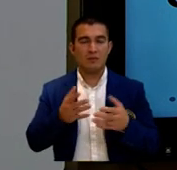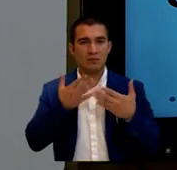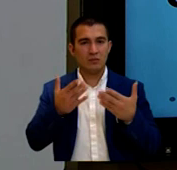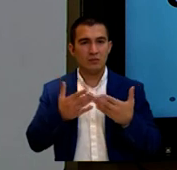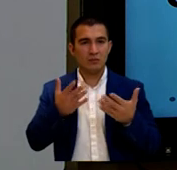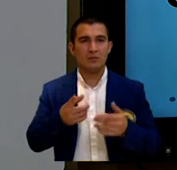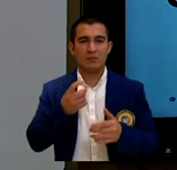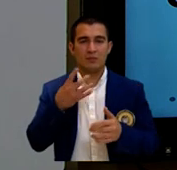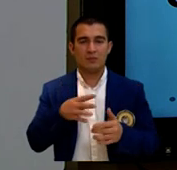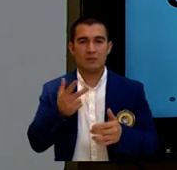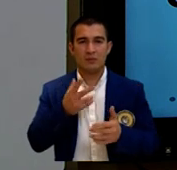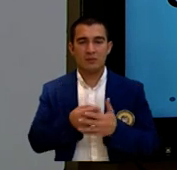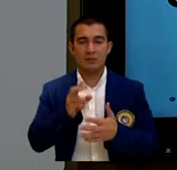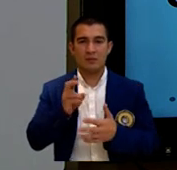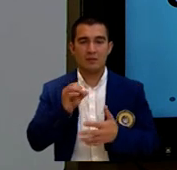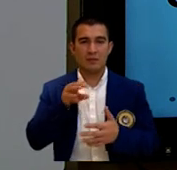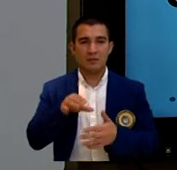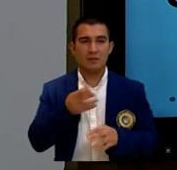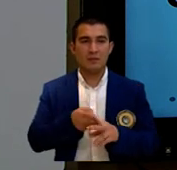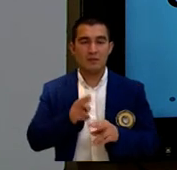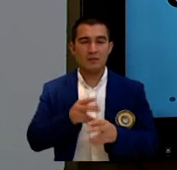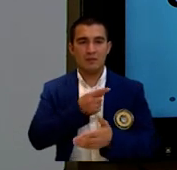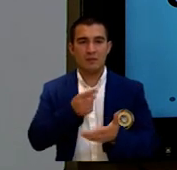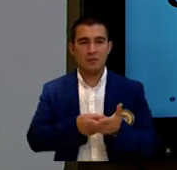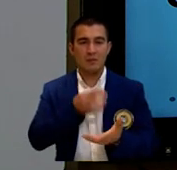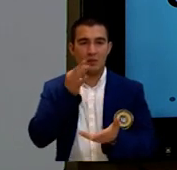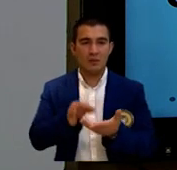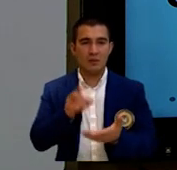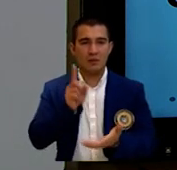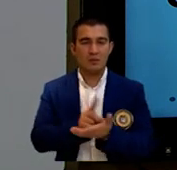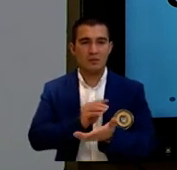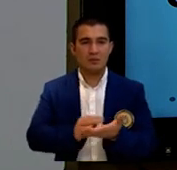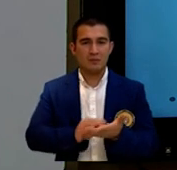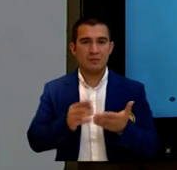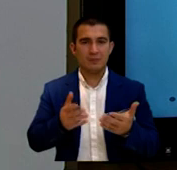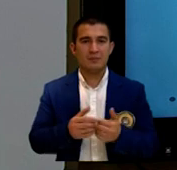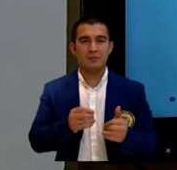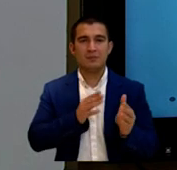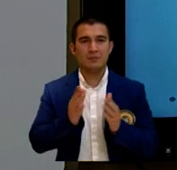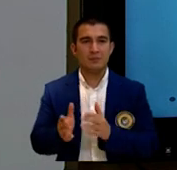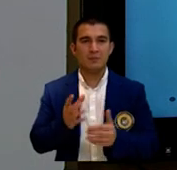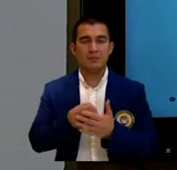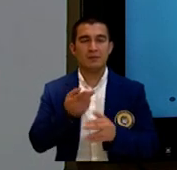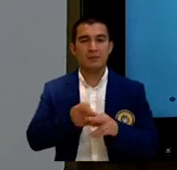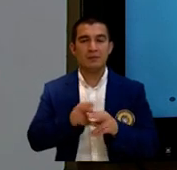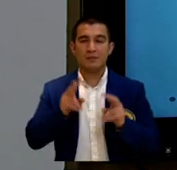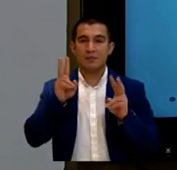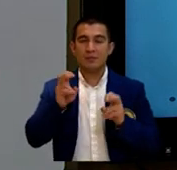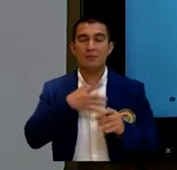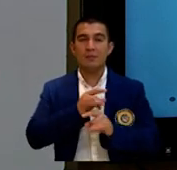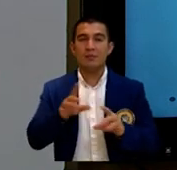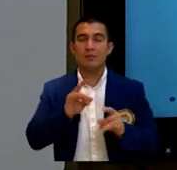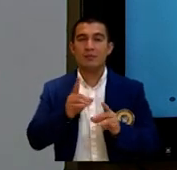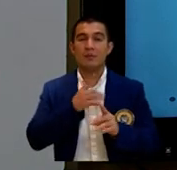o'qing. 143-chi sahifadagi savollarga javob yozing. Hamda mavzu yuzasidan